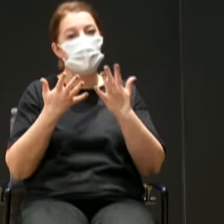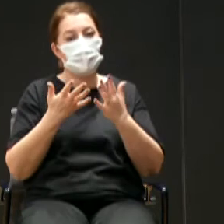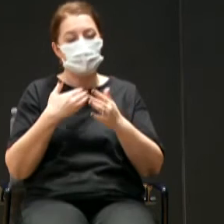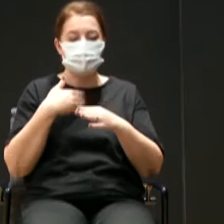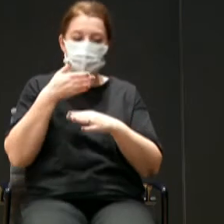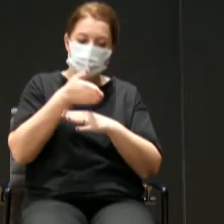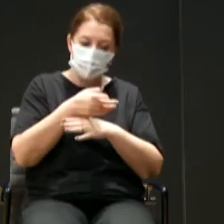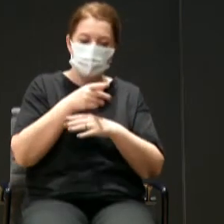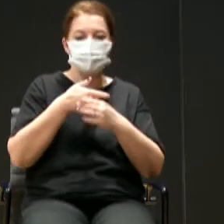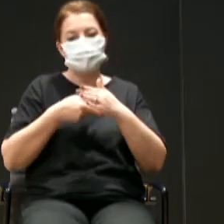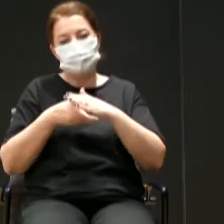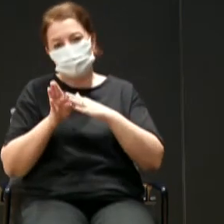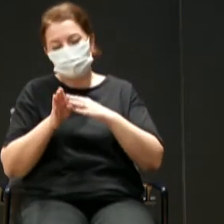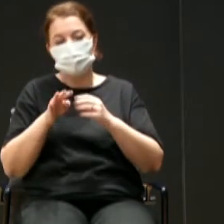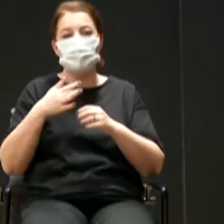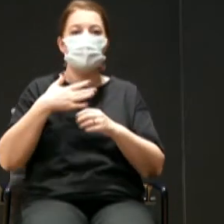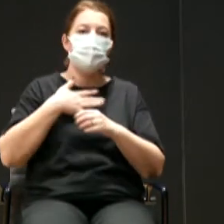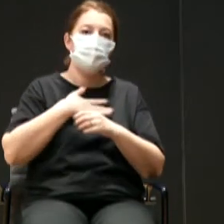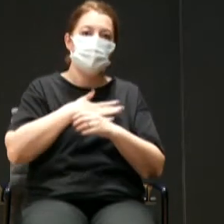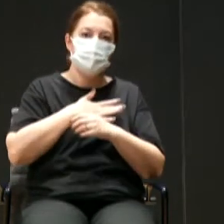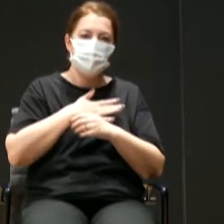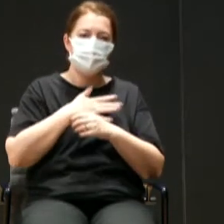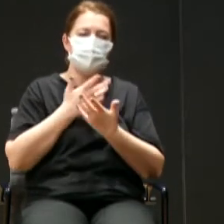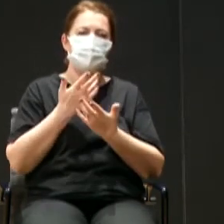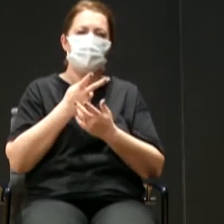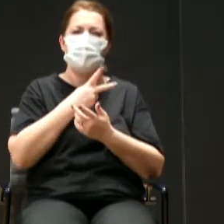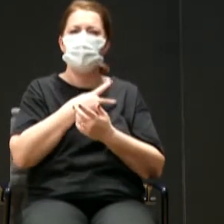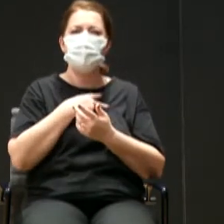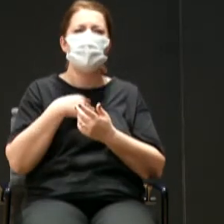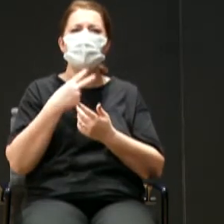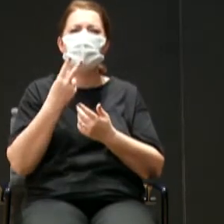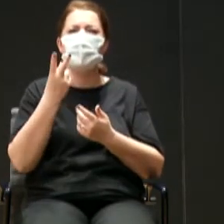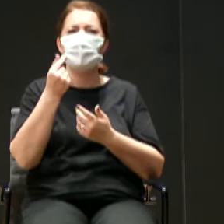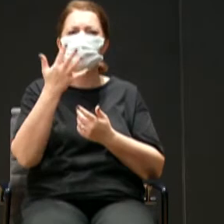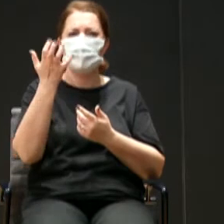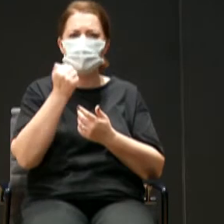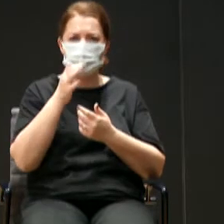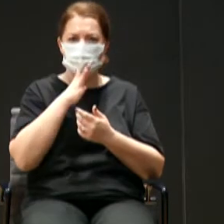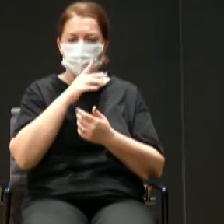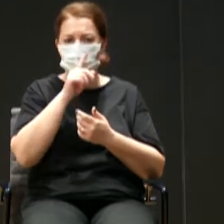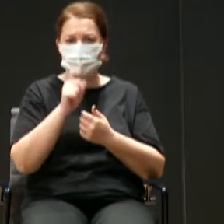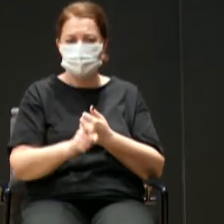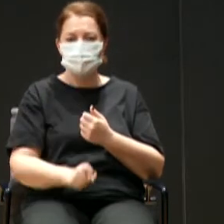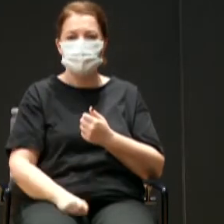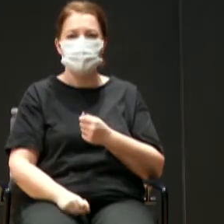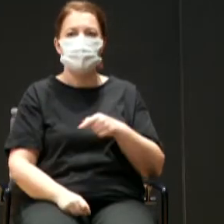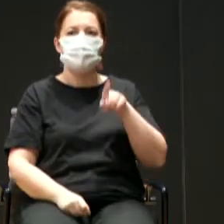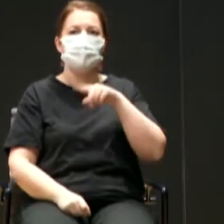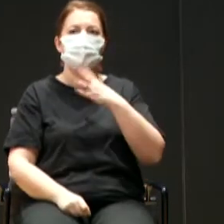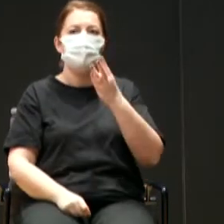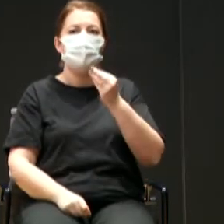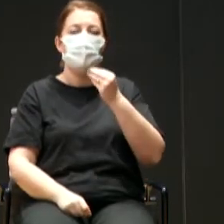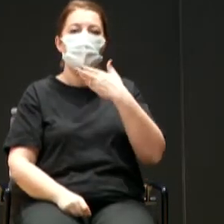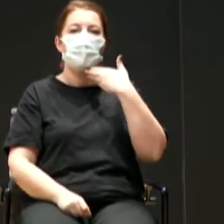geliyoruz, gidiyoruz. Cumhuriyet Halk Partisi. Ya belediyeyi kaç parayla aldığınızı biliyor musunuz Sayın Meclis Üyem? Sizin çok